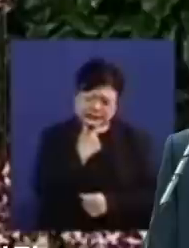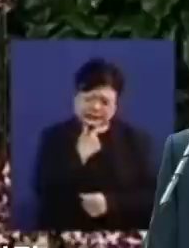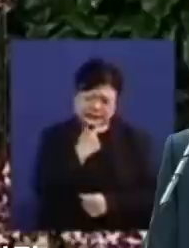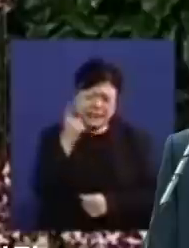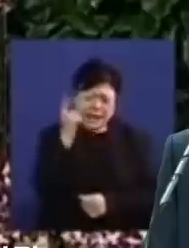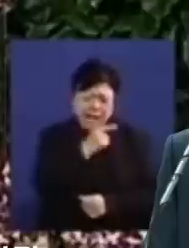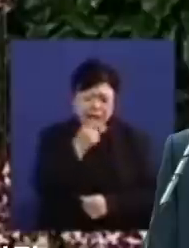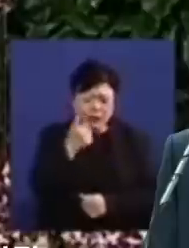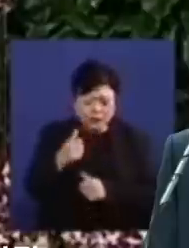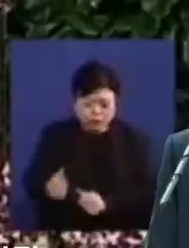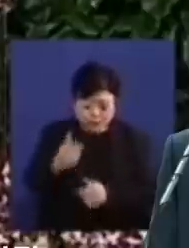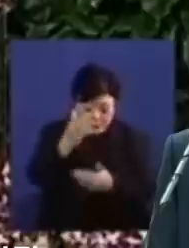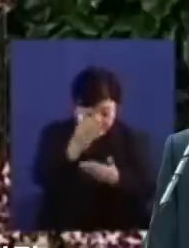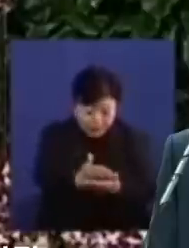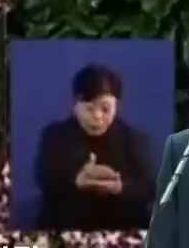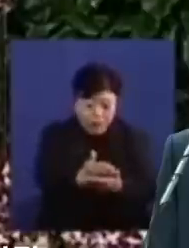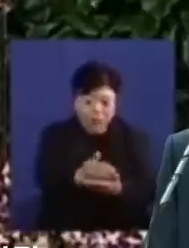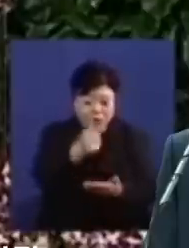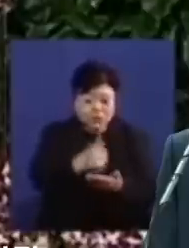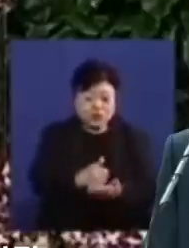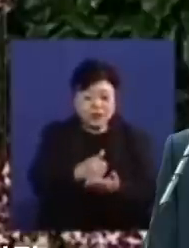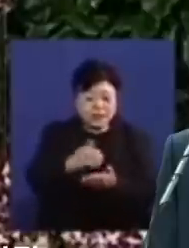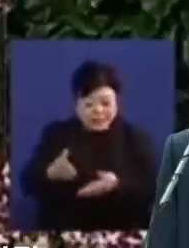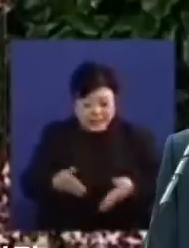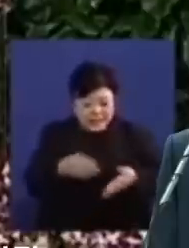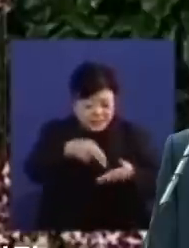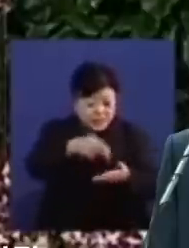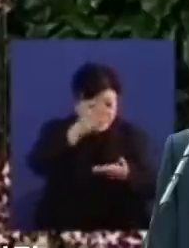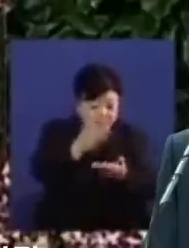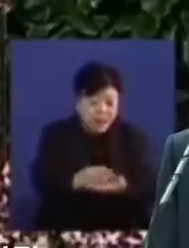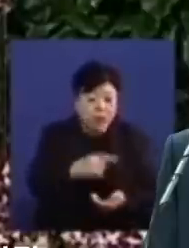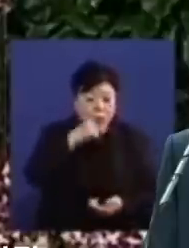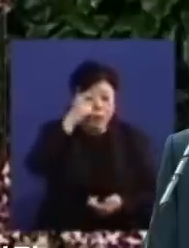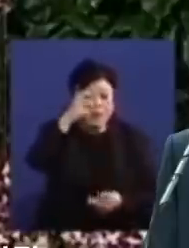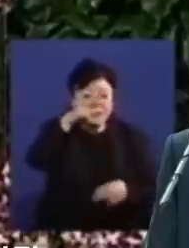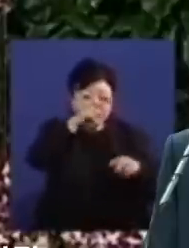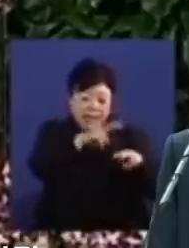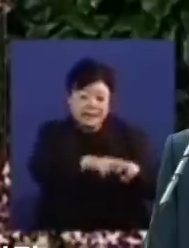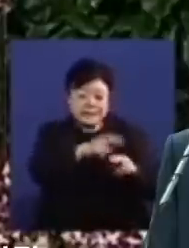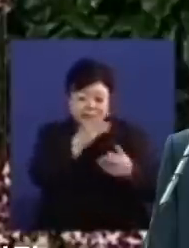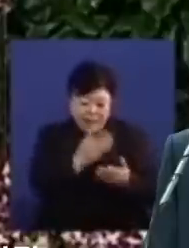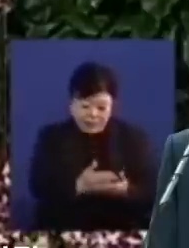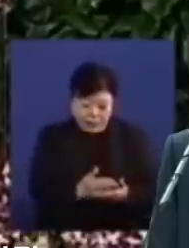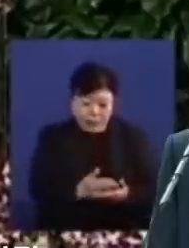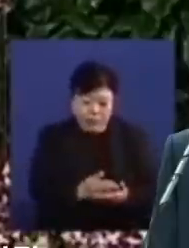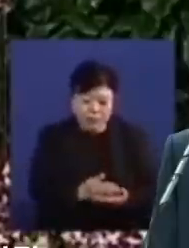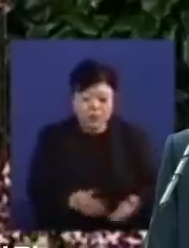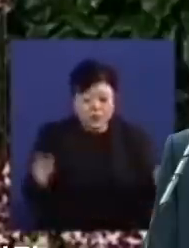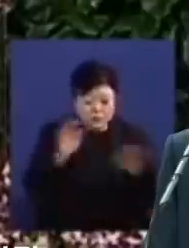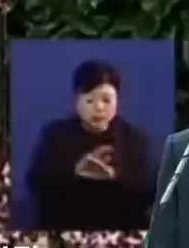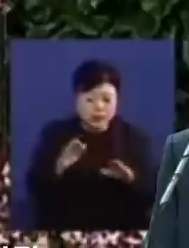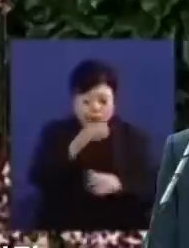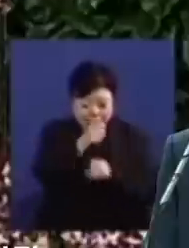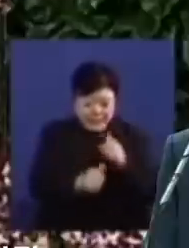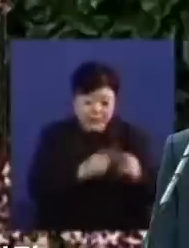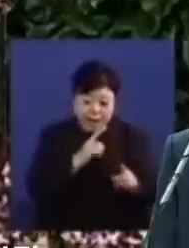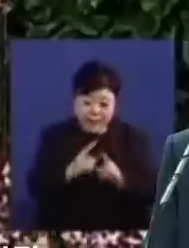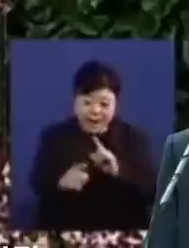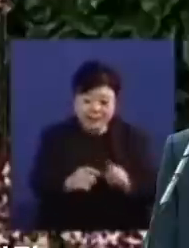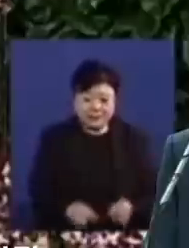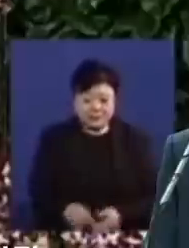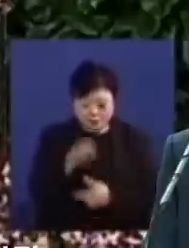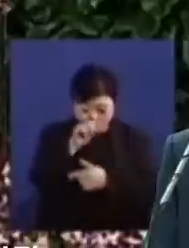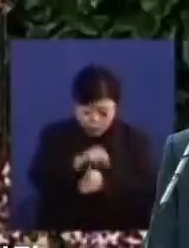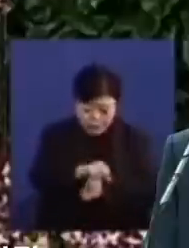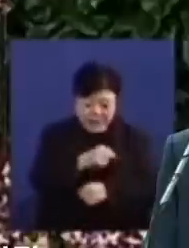악인의 꾀를 쫓지 말고 죄인의 길에 서지 말고 오만한 자의 자리에 앉지 말고 주야로 하나님의 말씀을